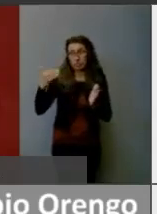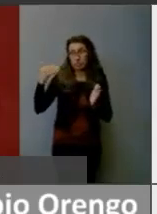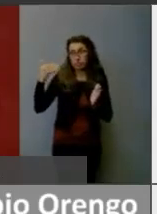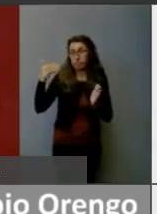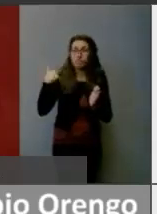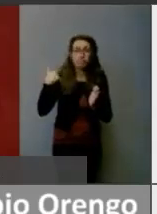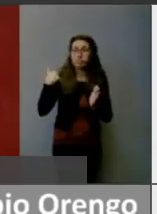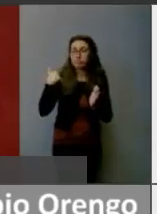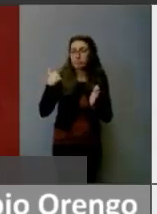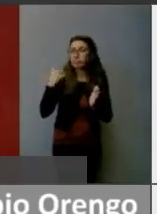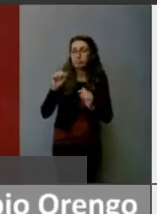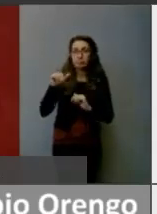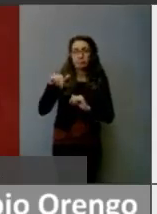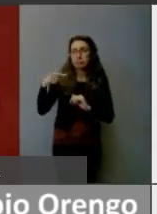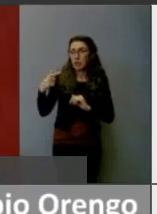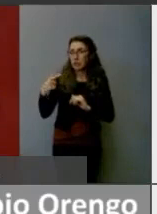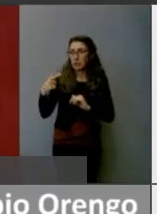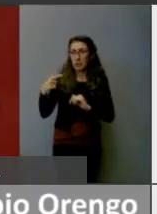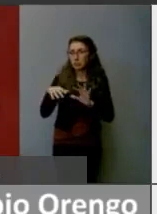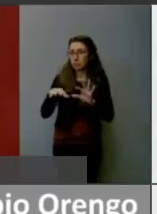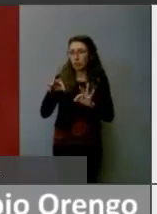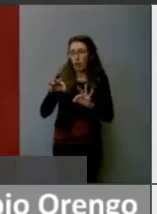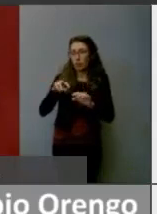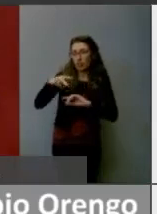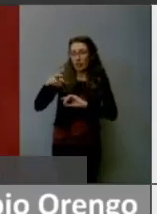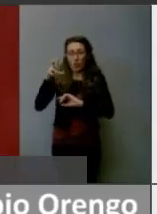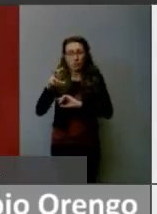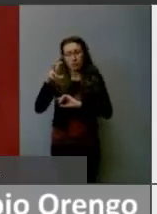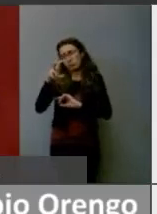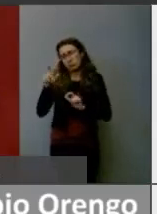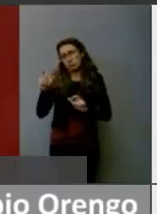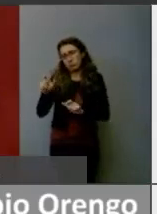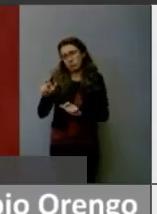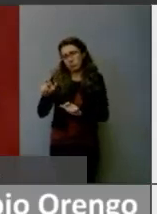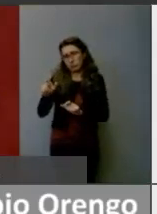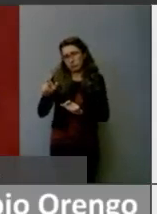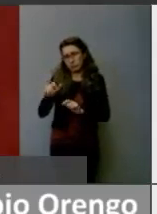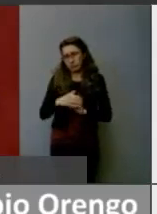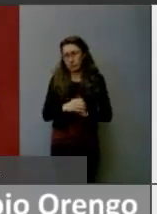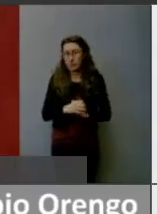in funzione anche il secondo impianto. In quell'epoca